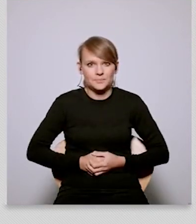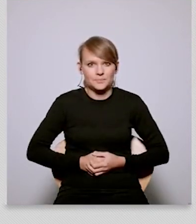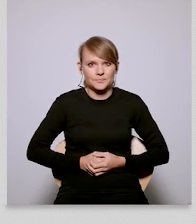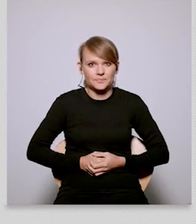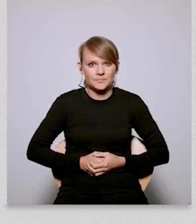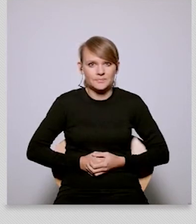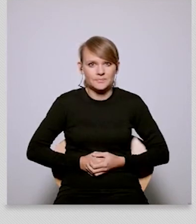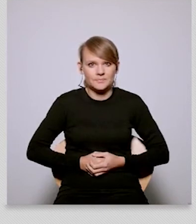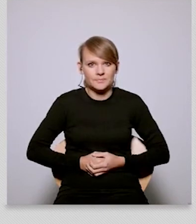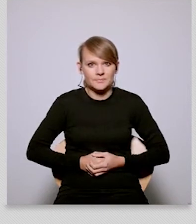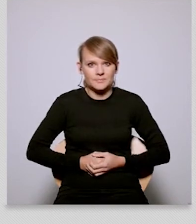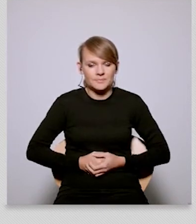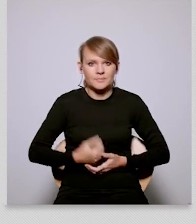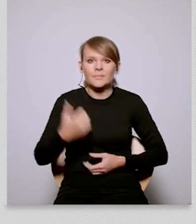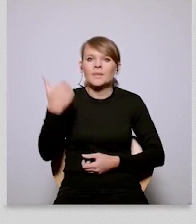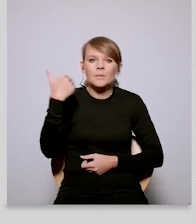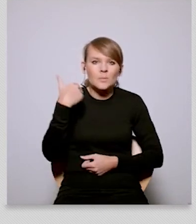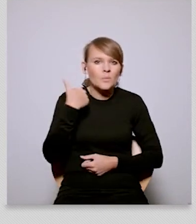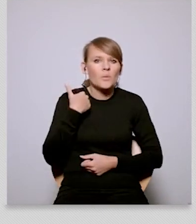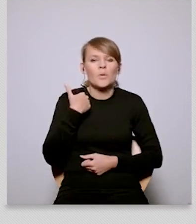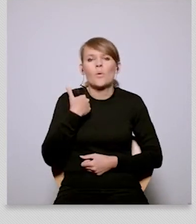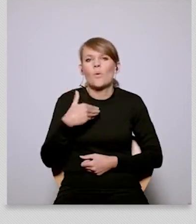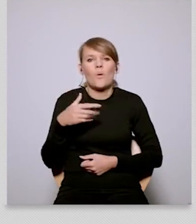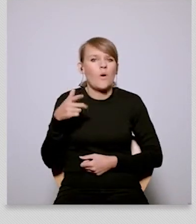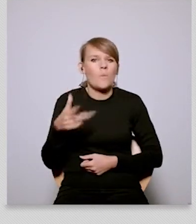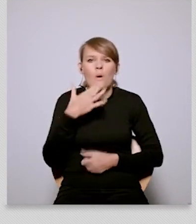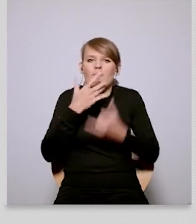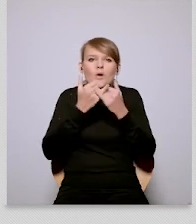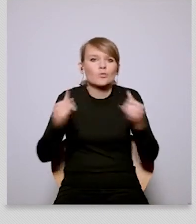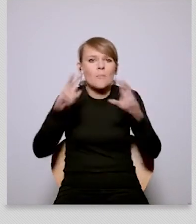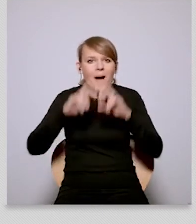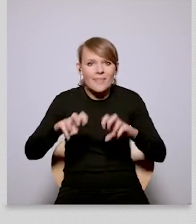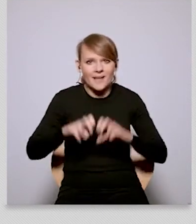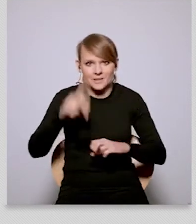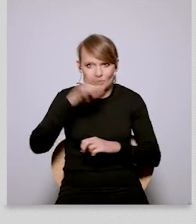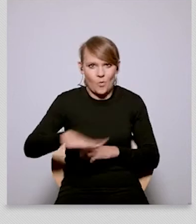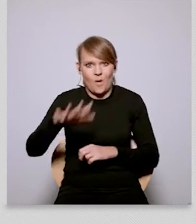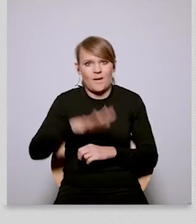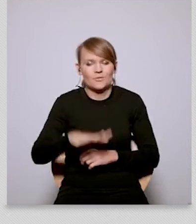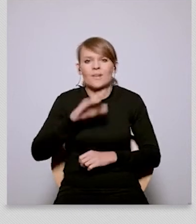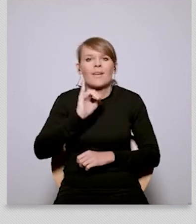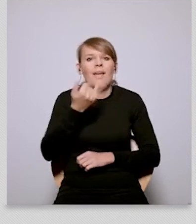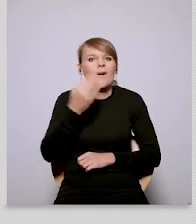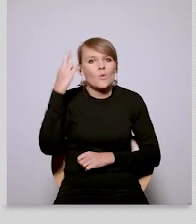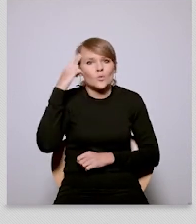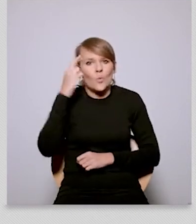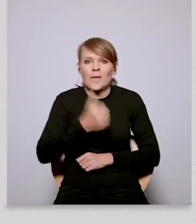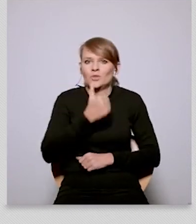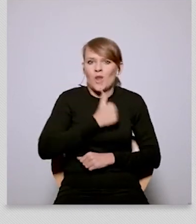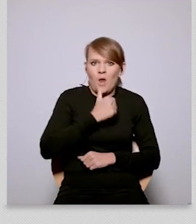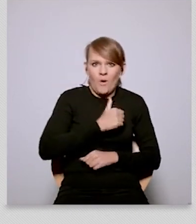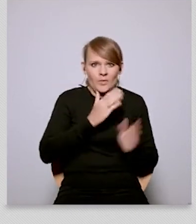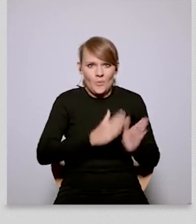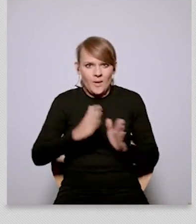mówiono o różnego rodzaju badaniach społecznych czyli jak jest postrzegany Zielony Ład i co się okazało